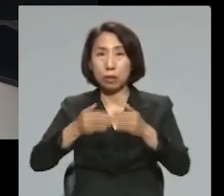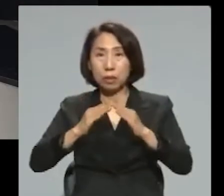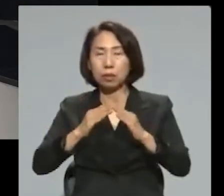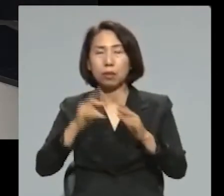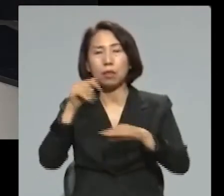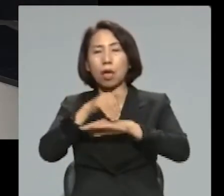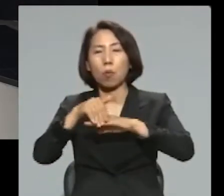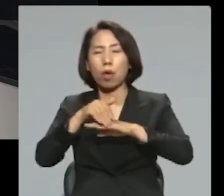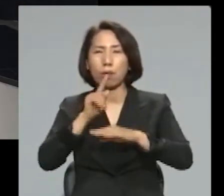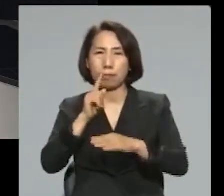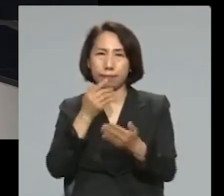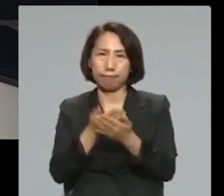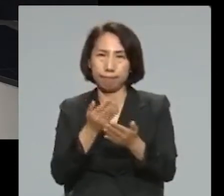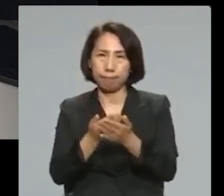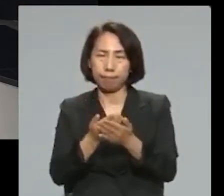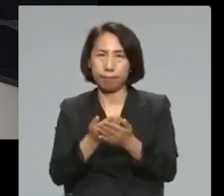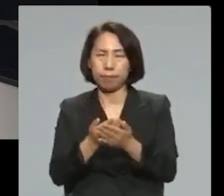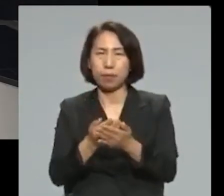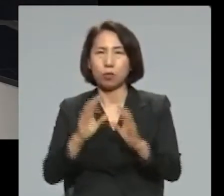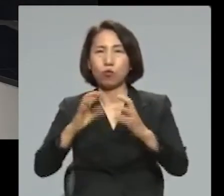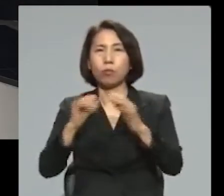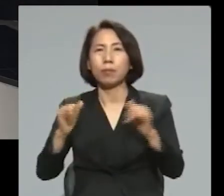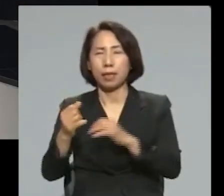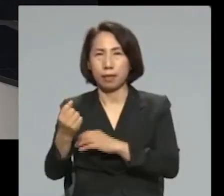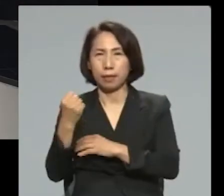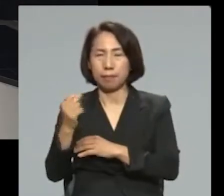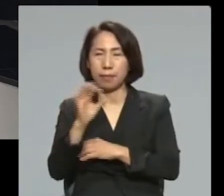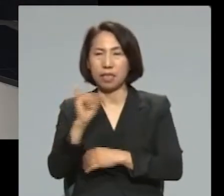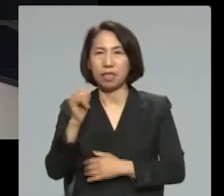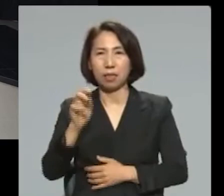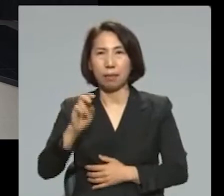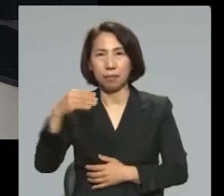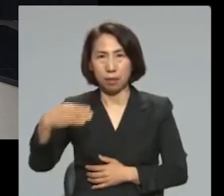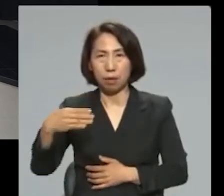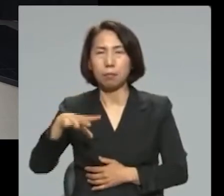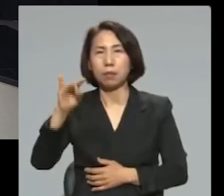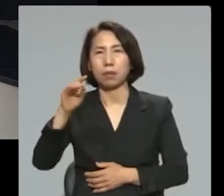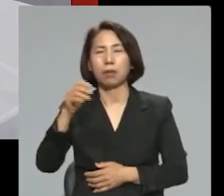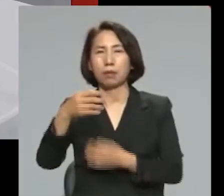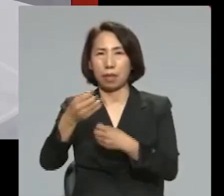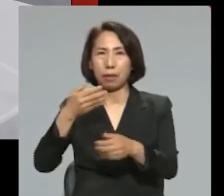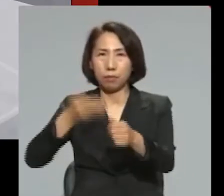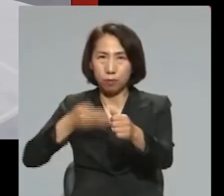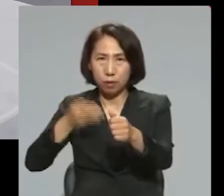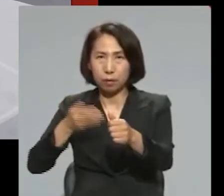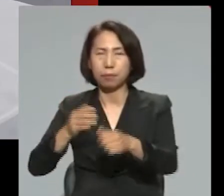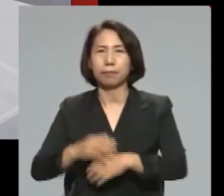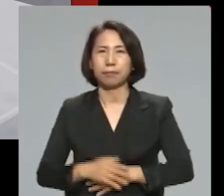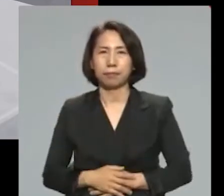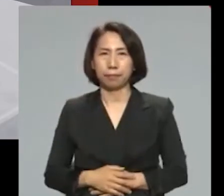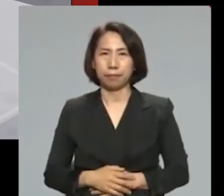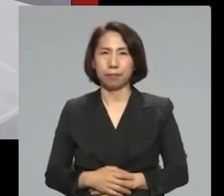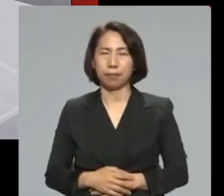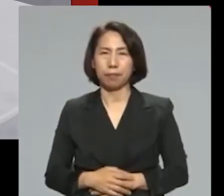따라서 국민의힘 이남철 후보부터 답변 기회를 드리겠습니다. 예, 답변을 드리겠습니다.